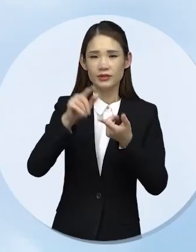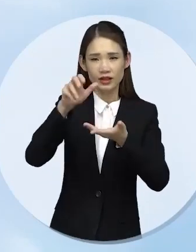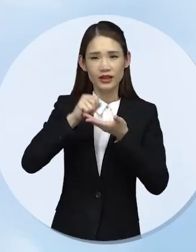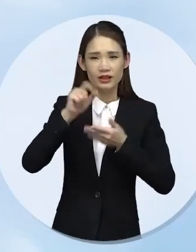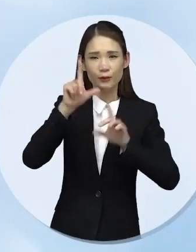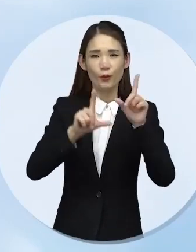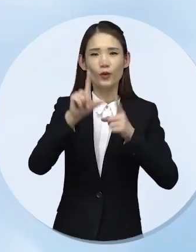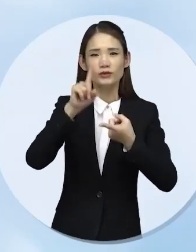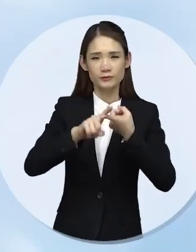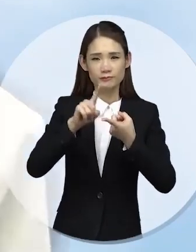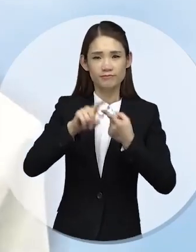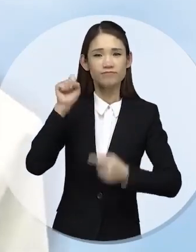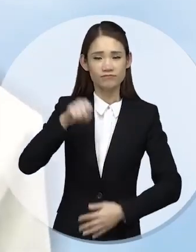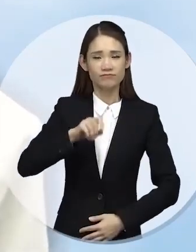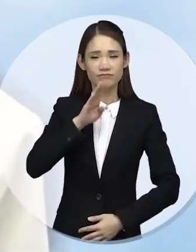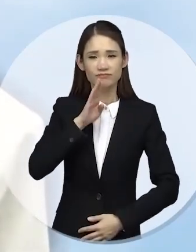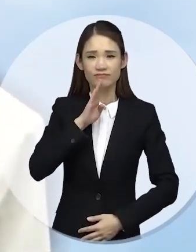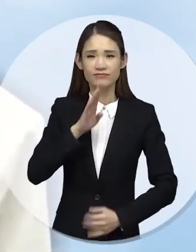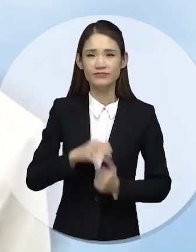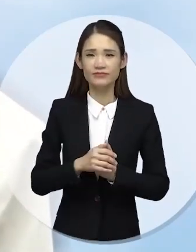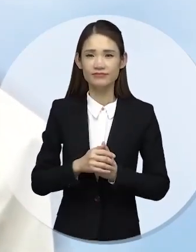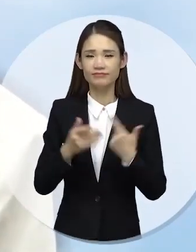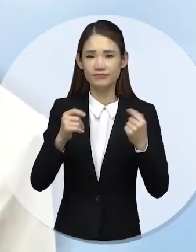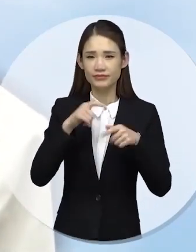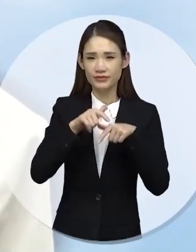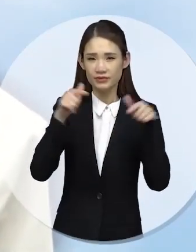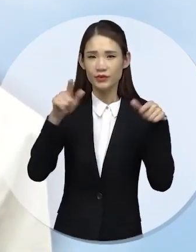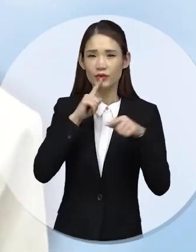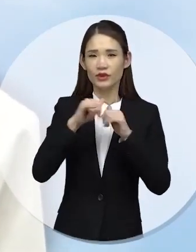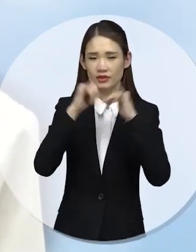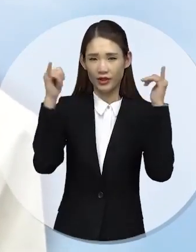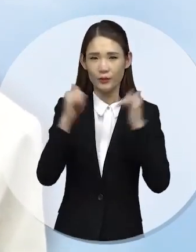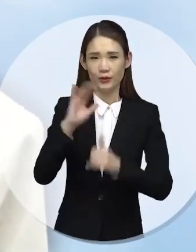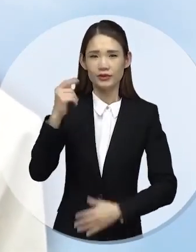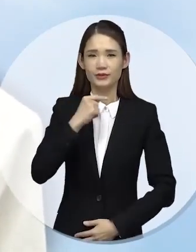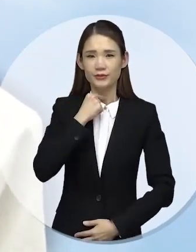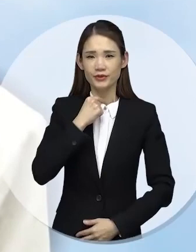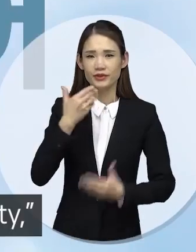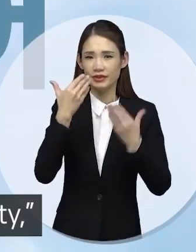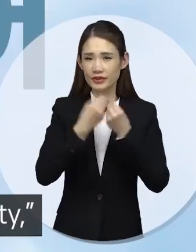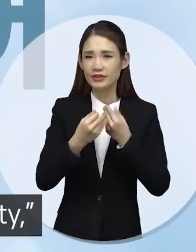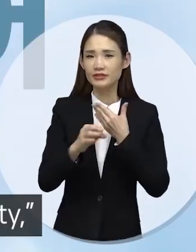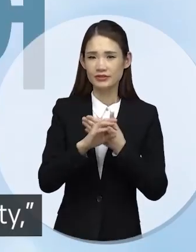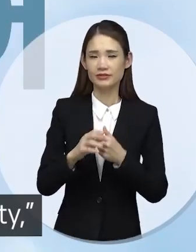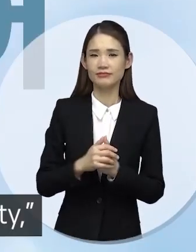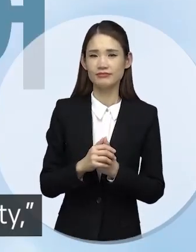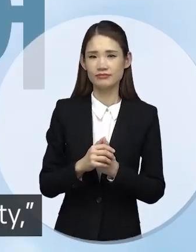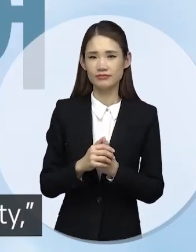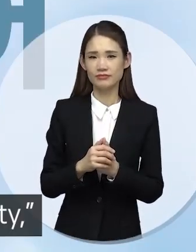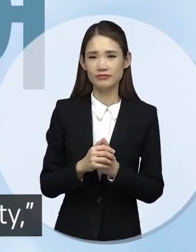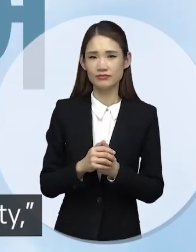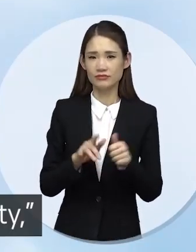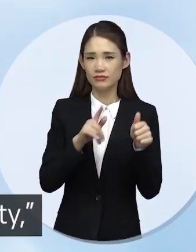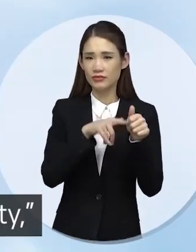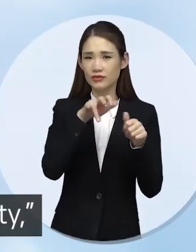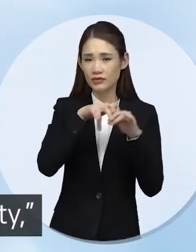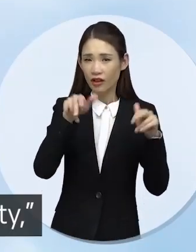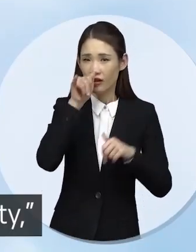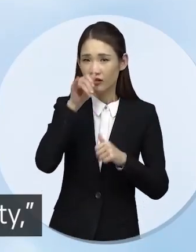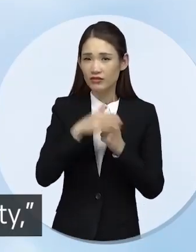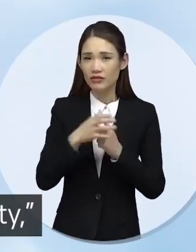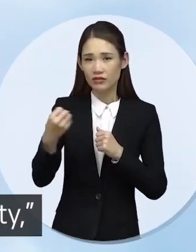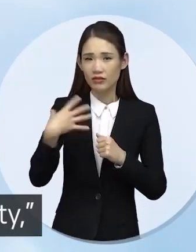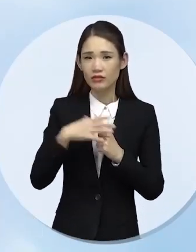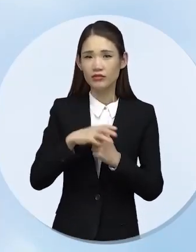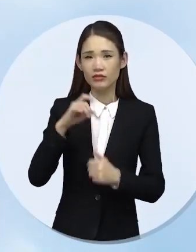있는 그대로 받아들여주는 말? 아 그렇구나 라는 말이 늘어난 사회가 됐으면 좋겠습니다. 예를 들어서 걔 장애가